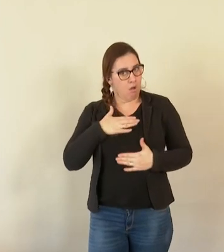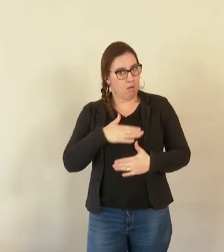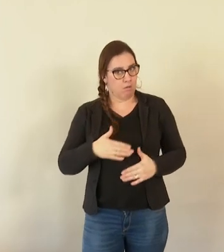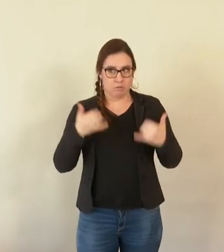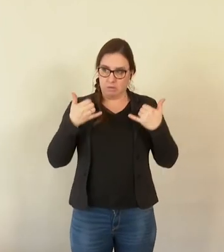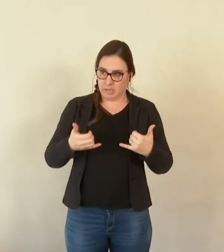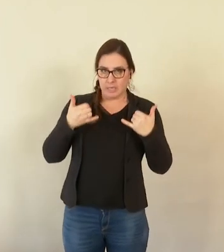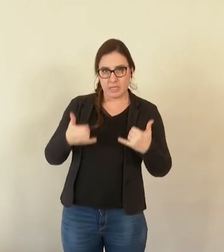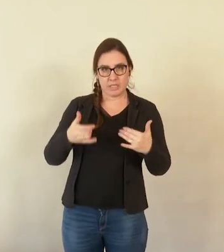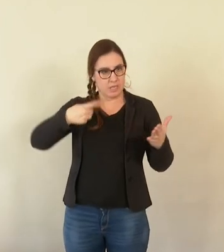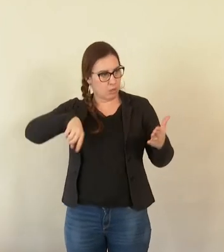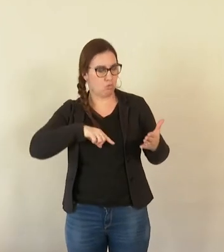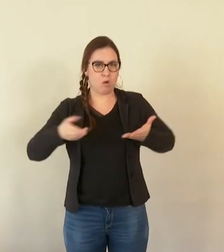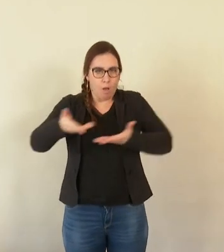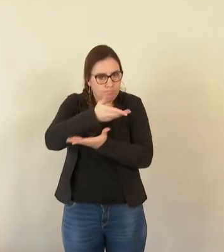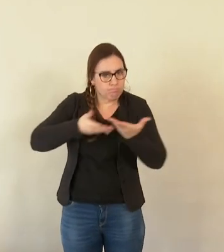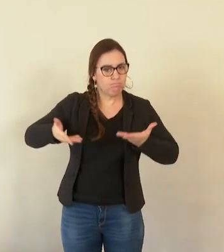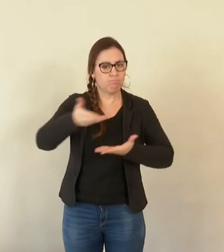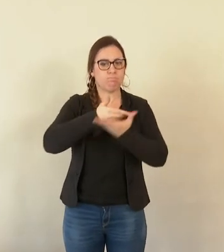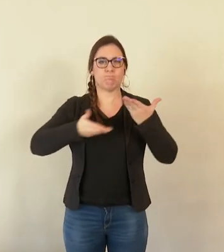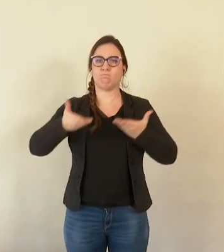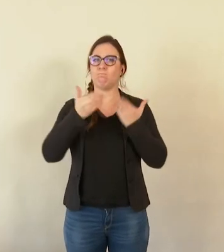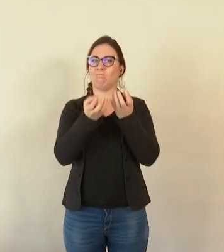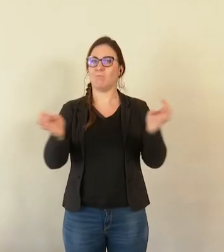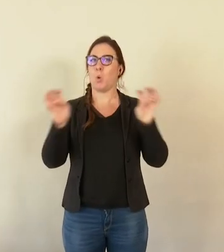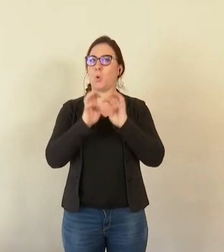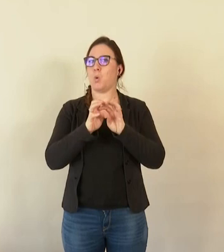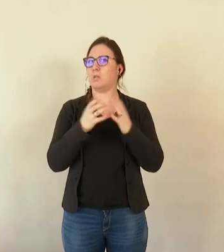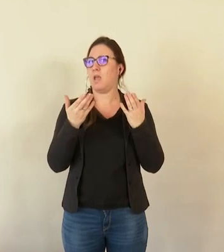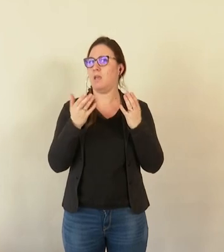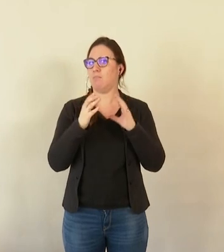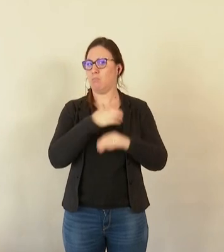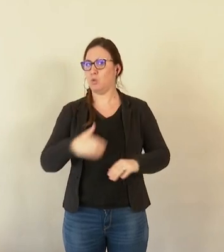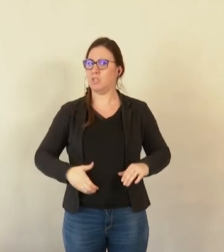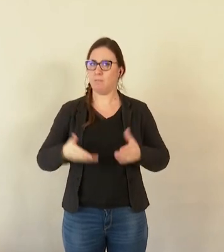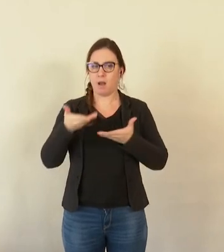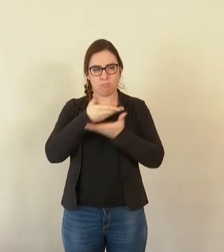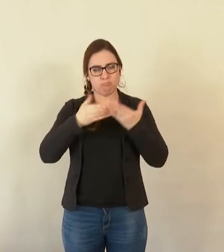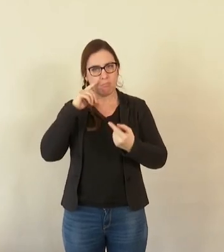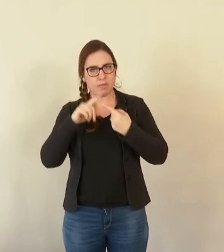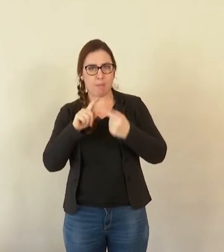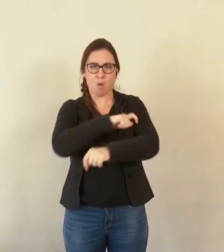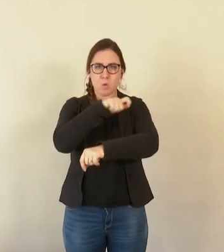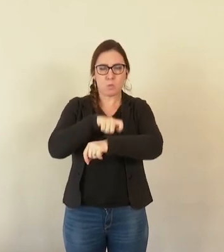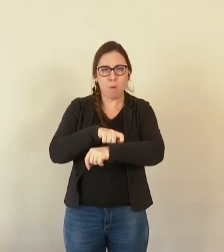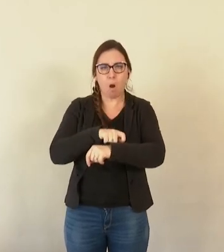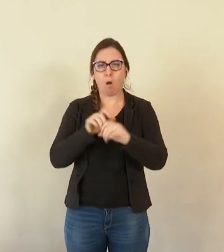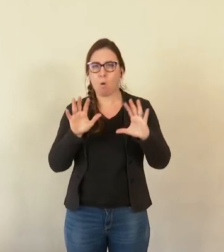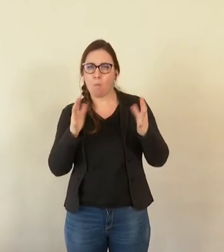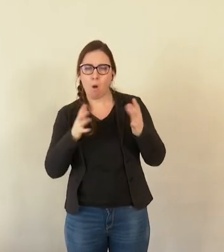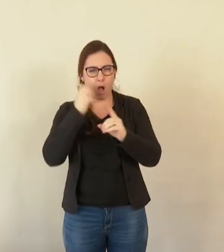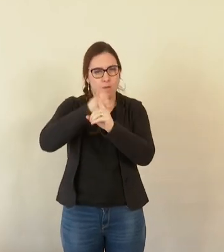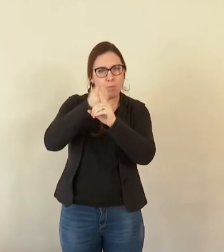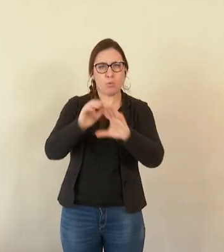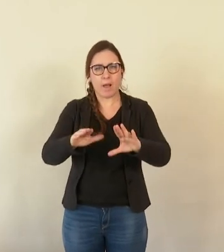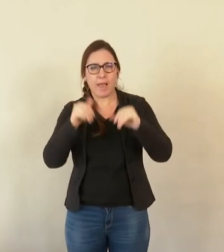ici nous discutons dans ce conseil municipal des sujets du sport à travers la lutte contre les